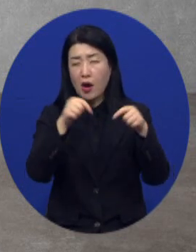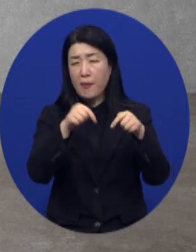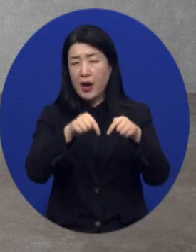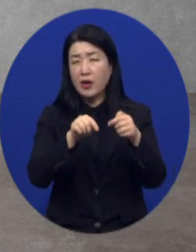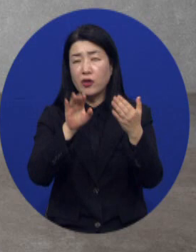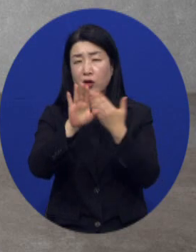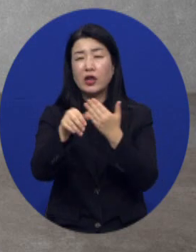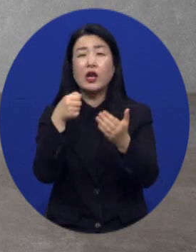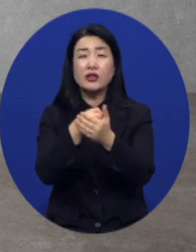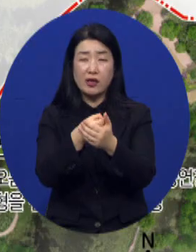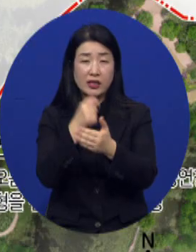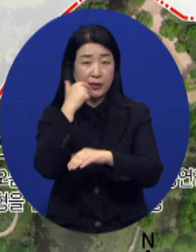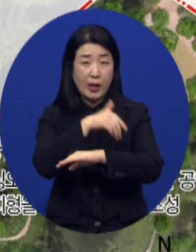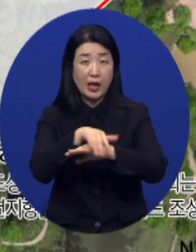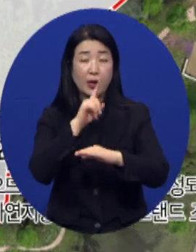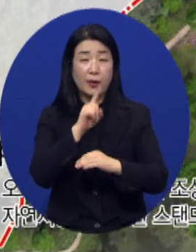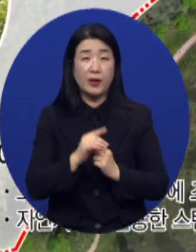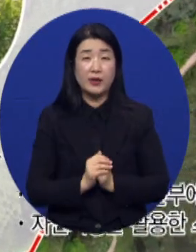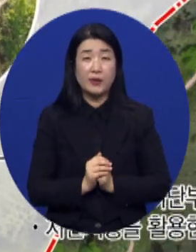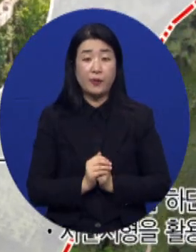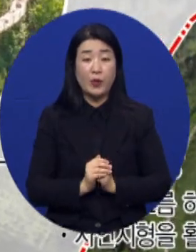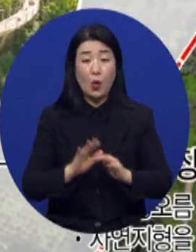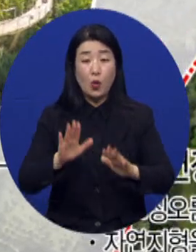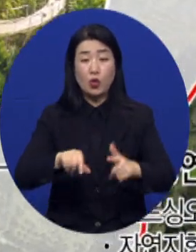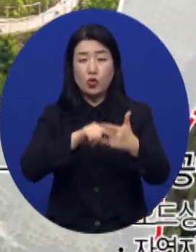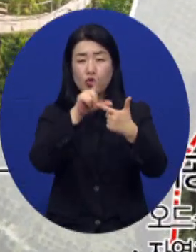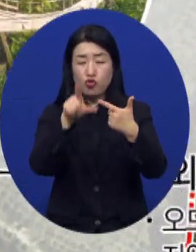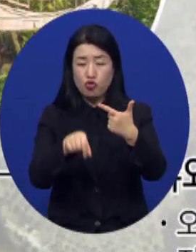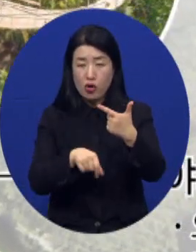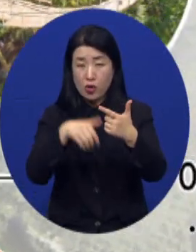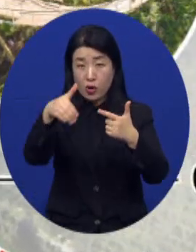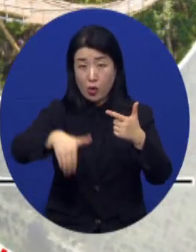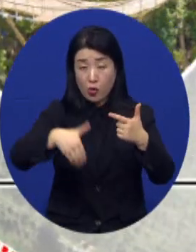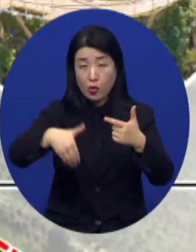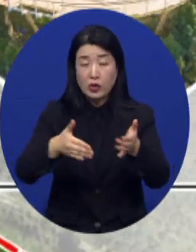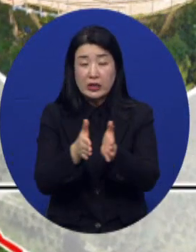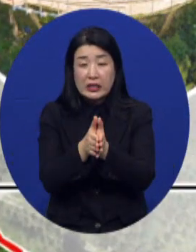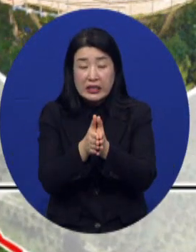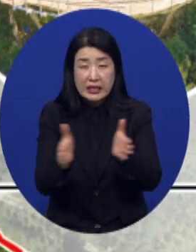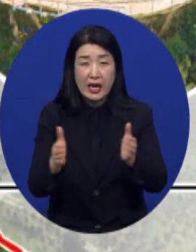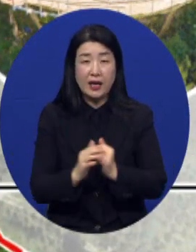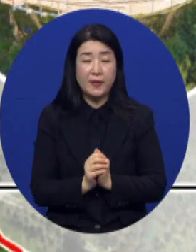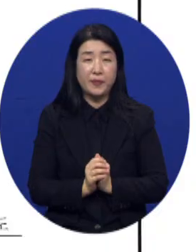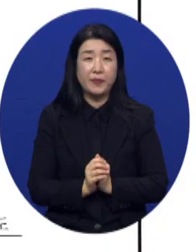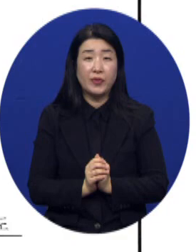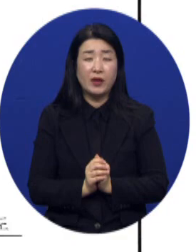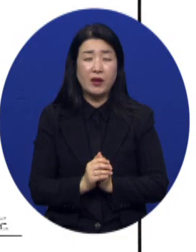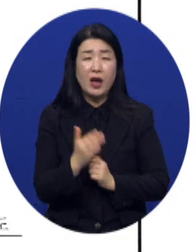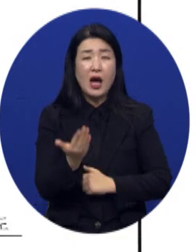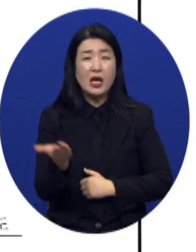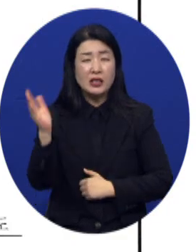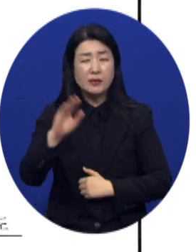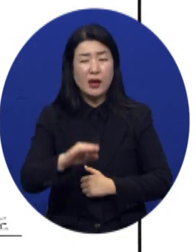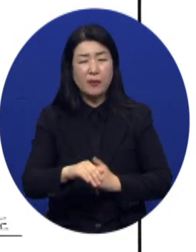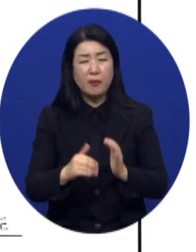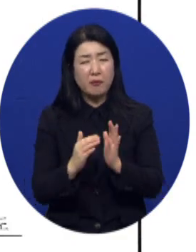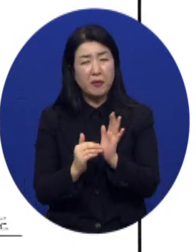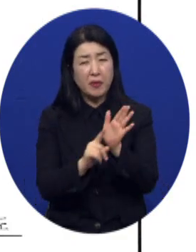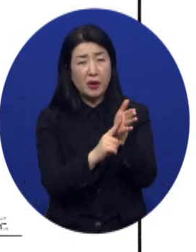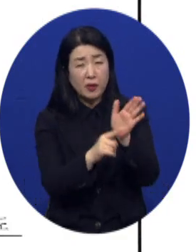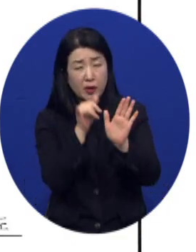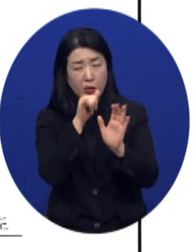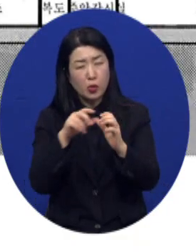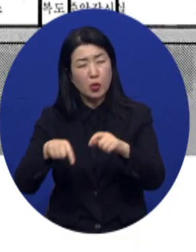계획이라고 밝혔습니다 오는 6월 착공이 예정된 음악당 건립 사업 하지만 비공개로 논의가